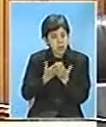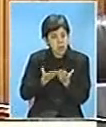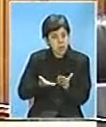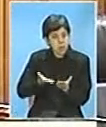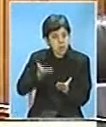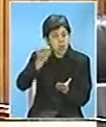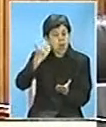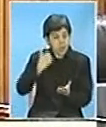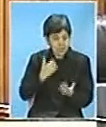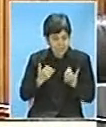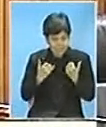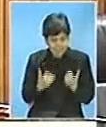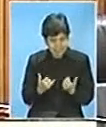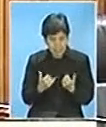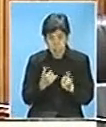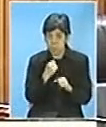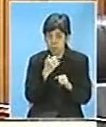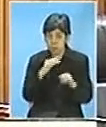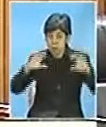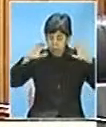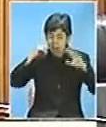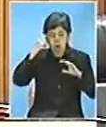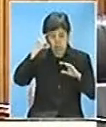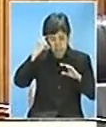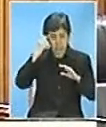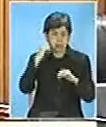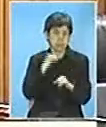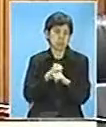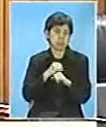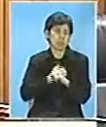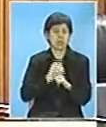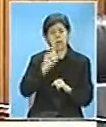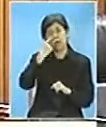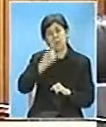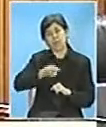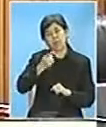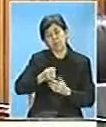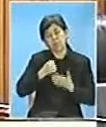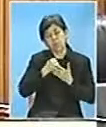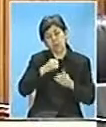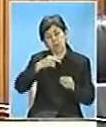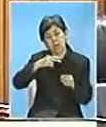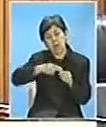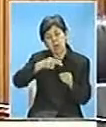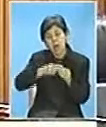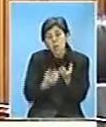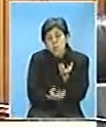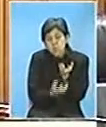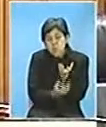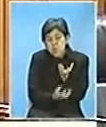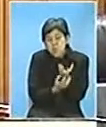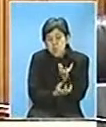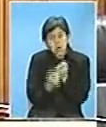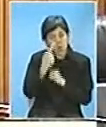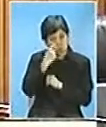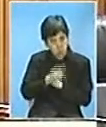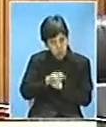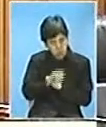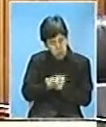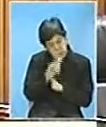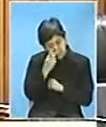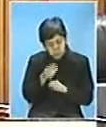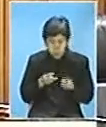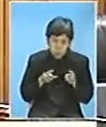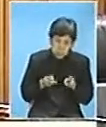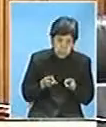ปซึ่งณวันนี้เนี่ยนโยบายของทางภาครัฐก็ยังตึงราคาในส่วนโดยเฉพาะแก๊สหุงต้มเนี่ยจนถึงสิ้นปีนะครับแล้วก็ดูว่าจะทำ